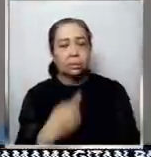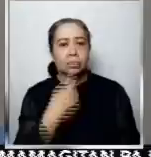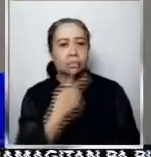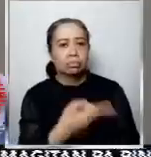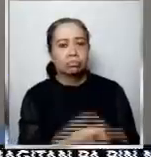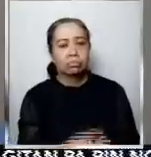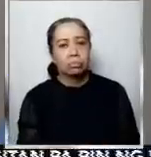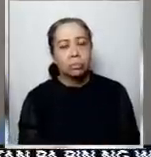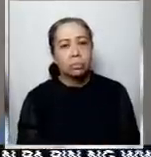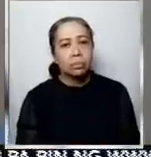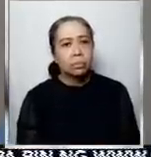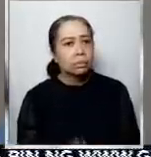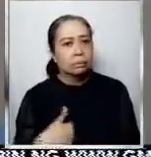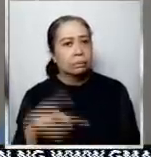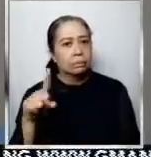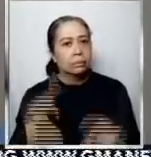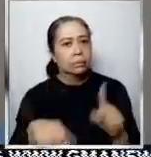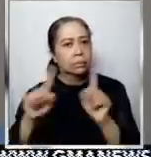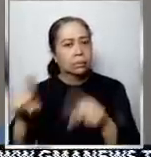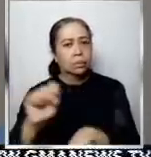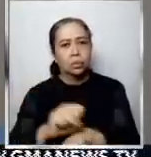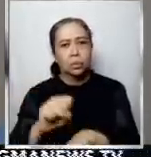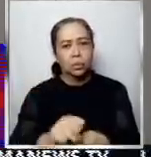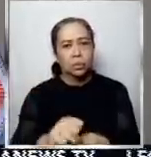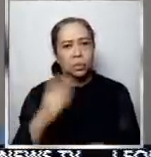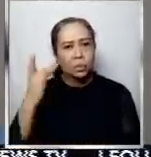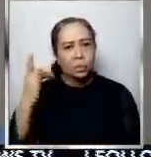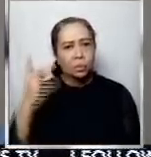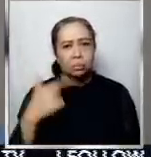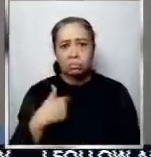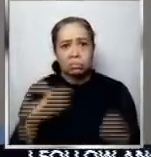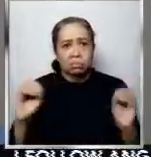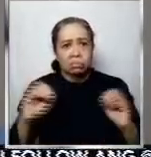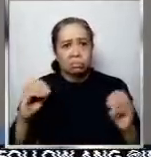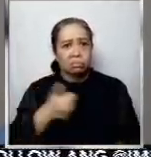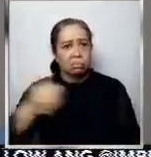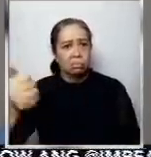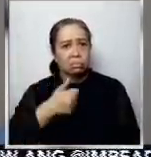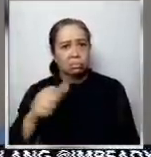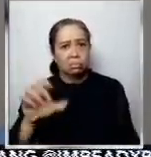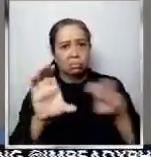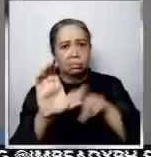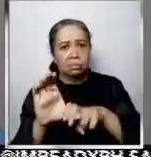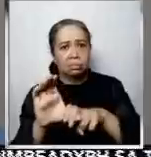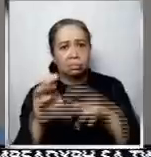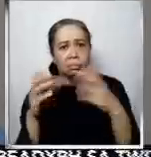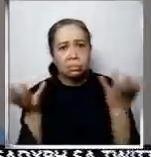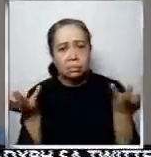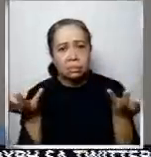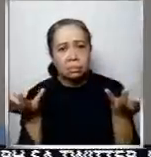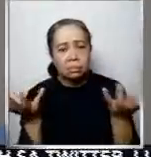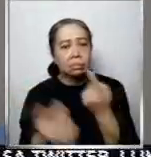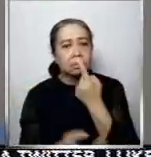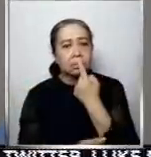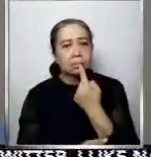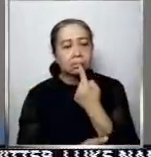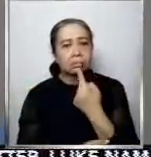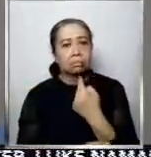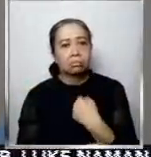ako makakapasok kasi wala nga akong masakyan. Ang sabi niya sa akin